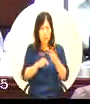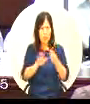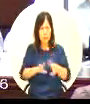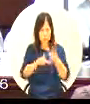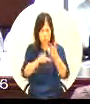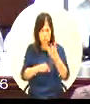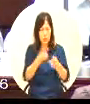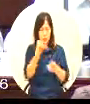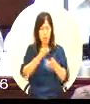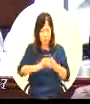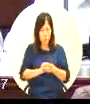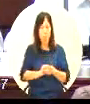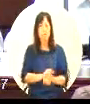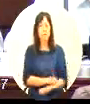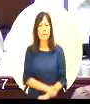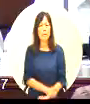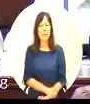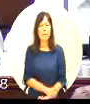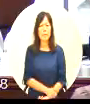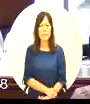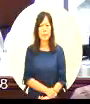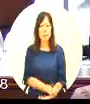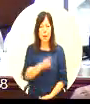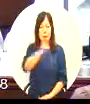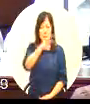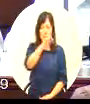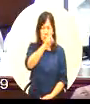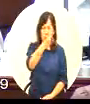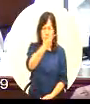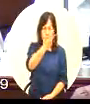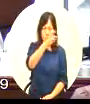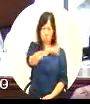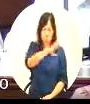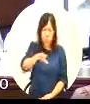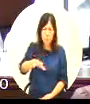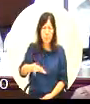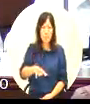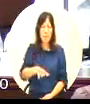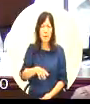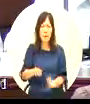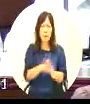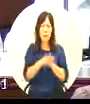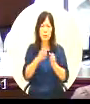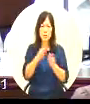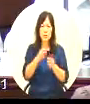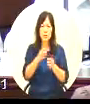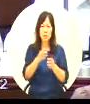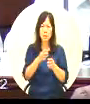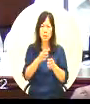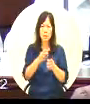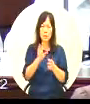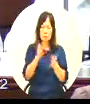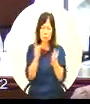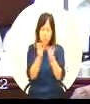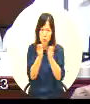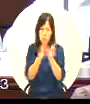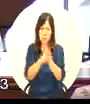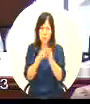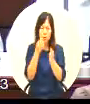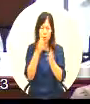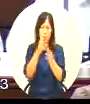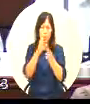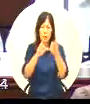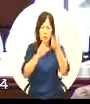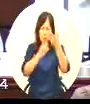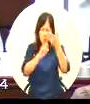年七月了哈。那个116站目前来讲，我们已经都最近的一个标6月14